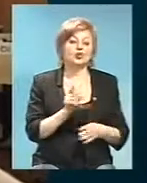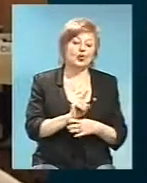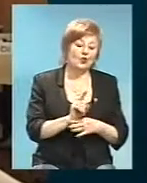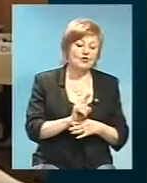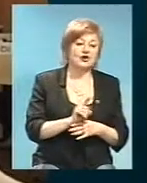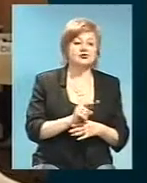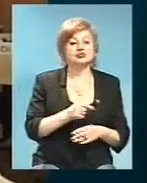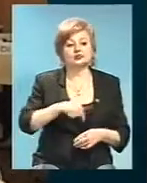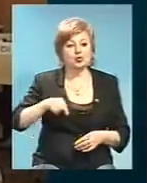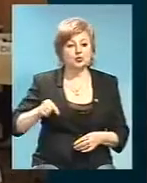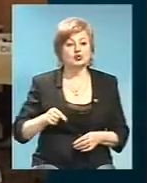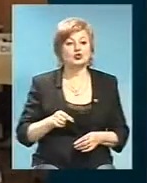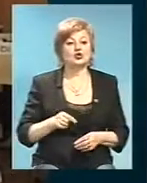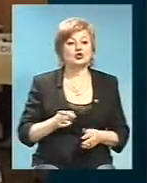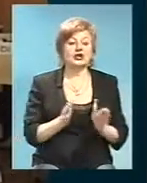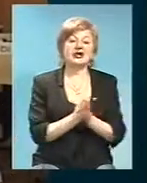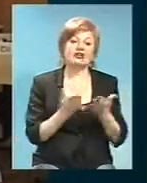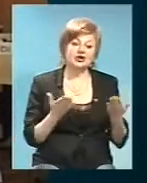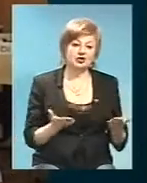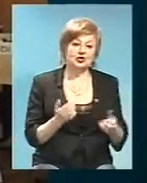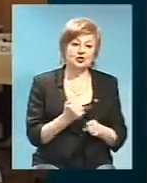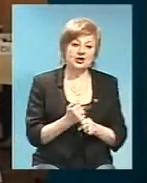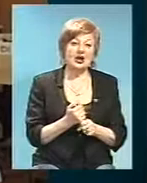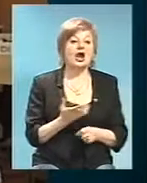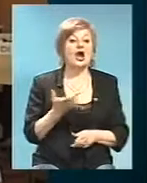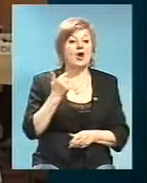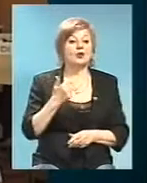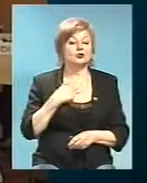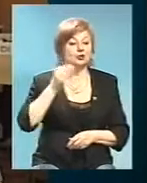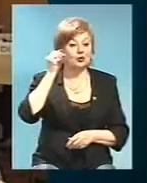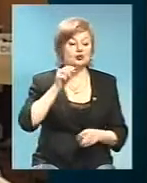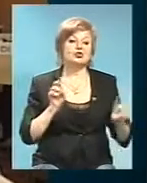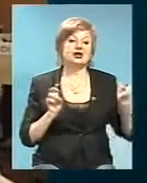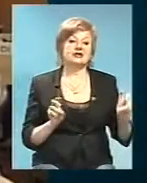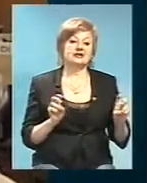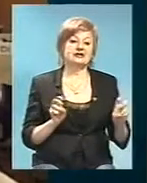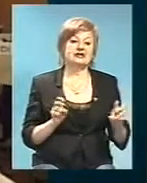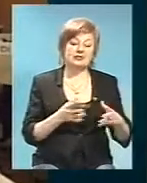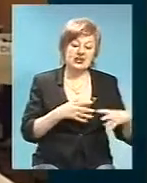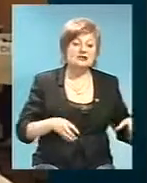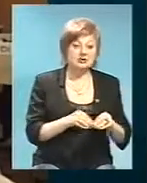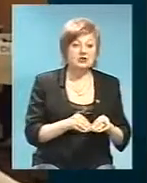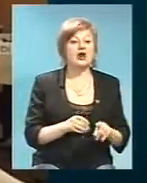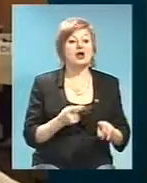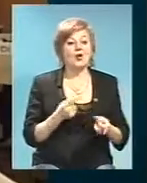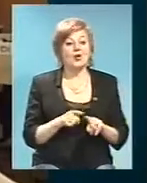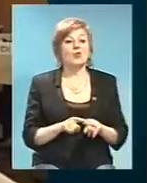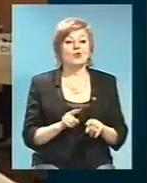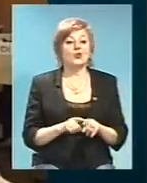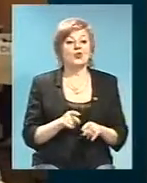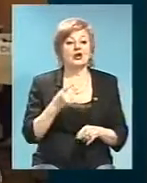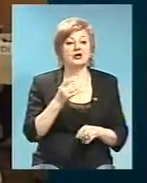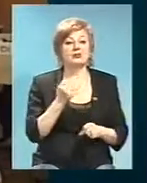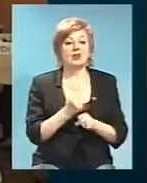ручку, підручник. А коли ми вчили тему родина, кожен учень складав, робив